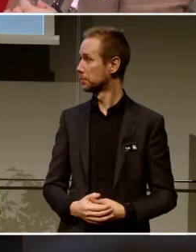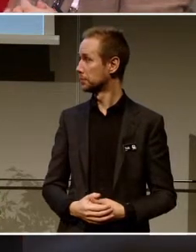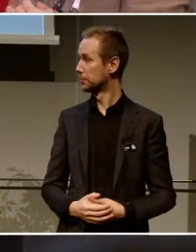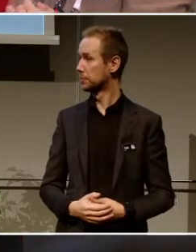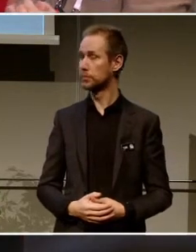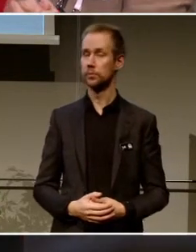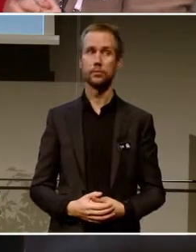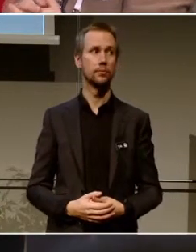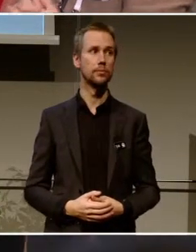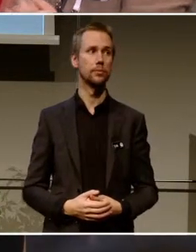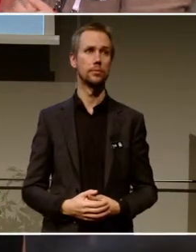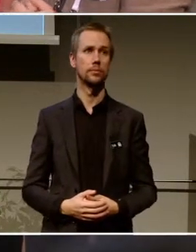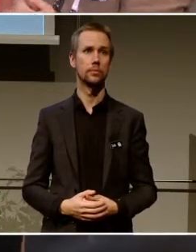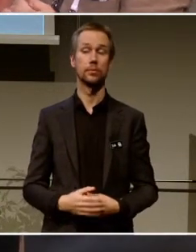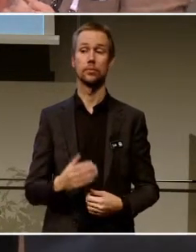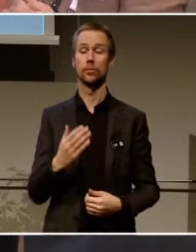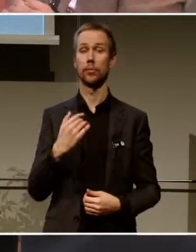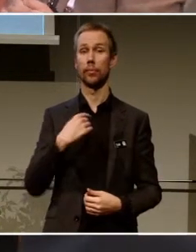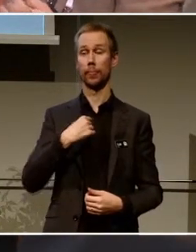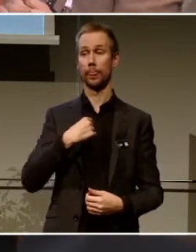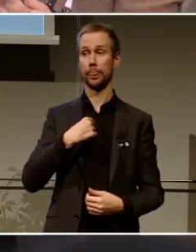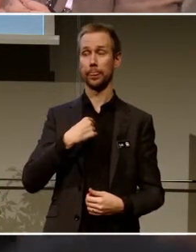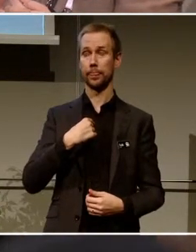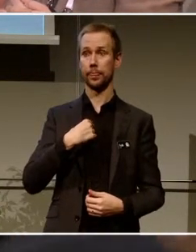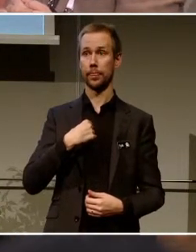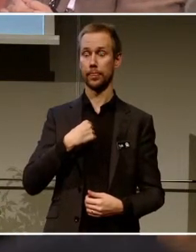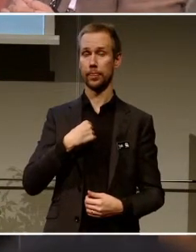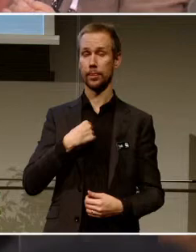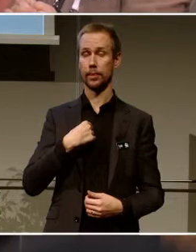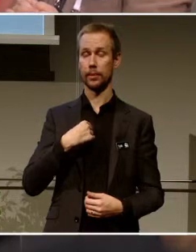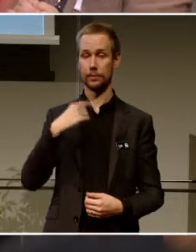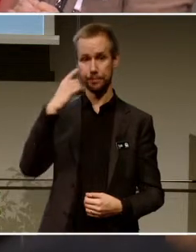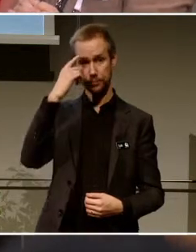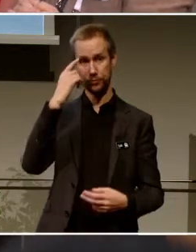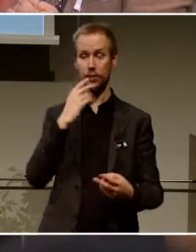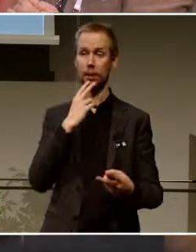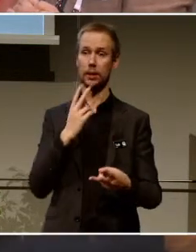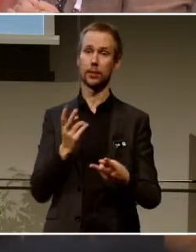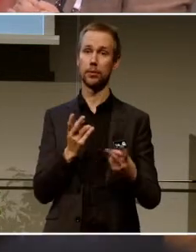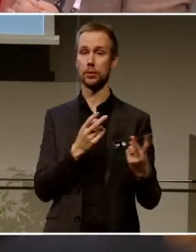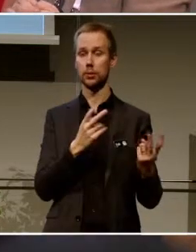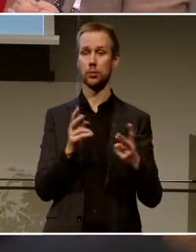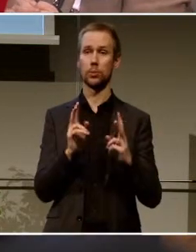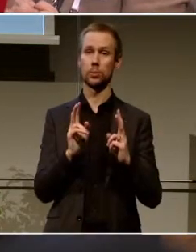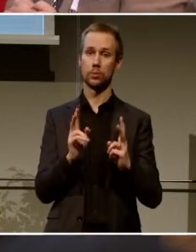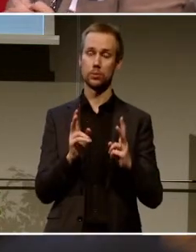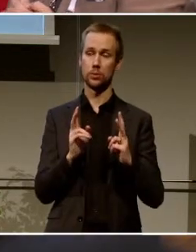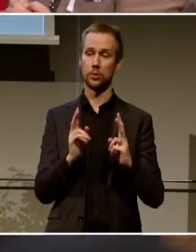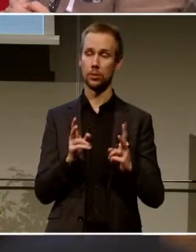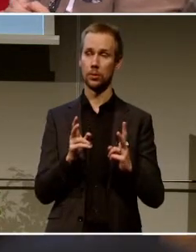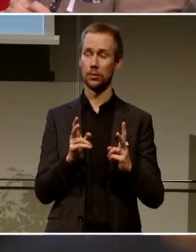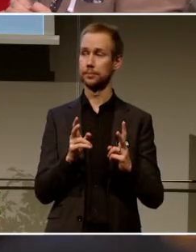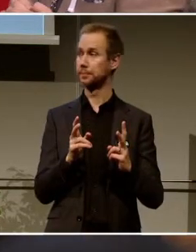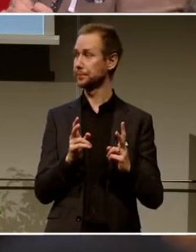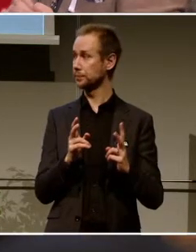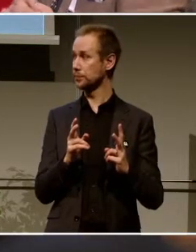Ja, men jag grundar mig väldigt mycket i det här med demokratin och att man ser det som ett demokratiskt... Alltså